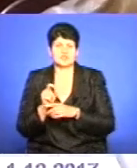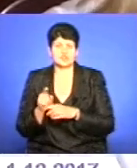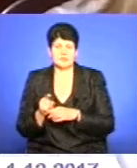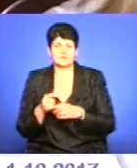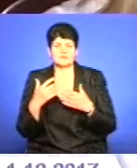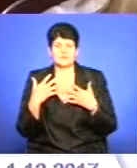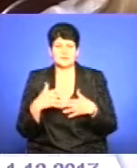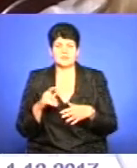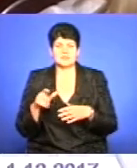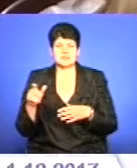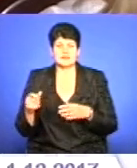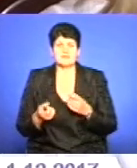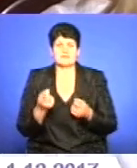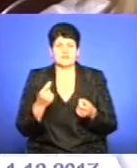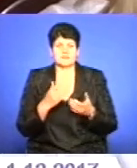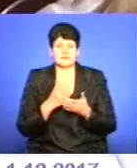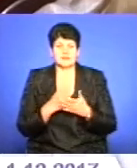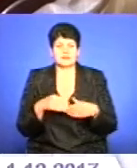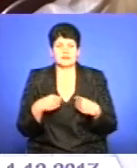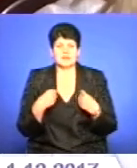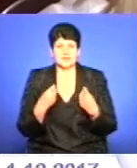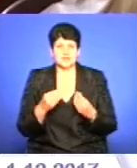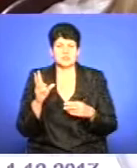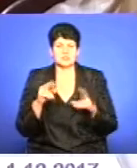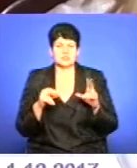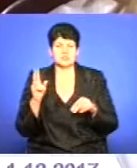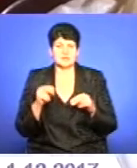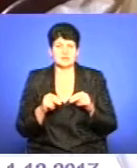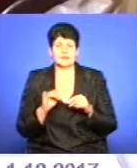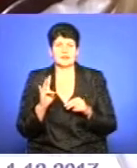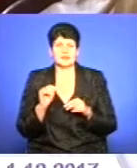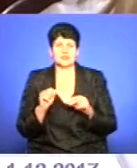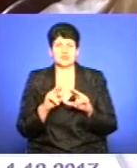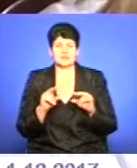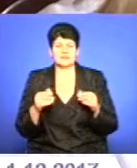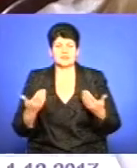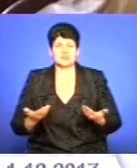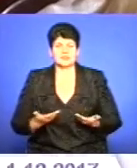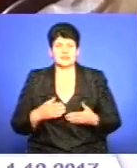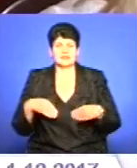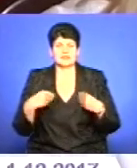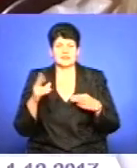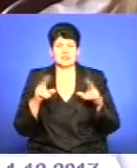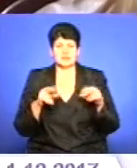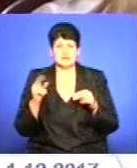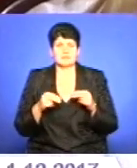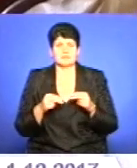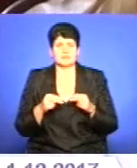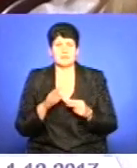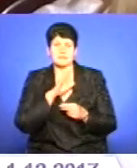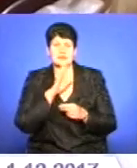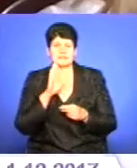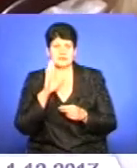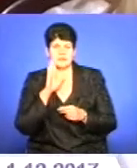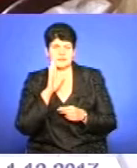уже пацієнтам, в яких вона виявлена, дає шанс на щасливе життя, дає шанс материнства, дає шанс